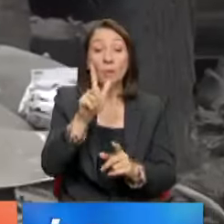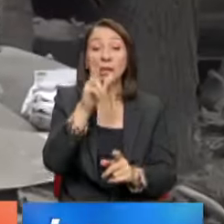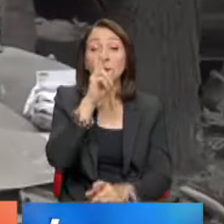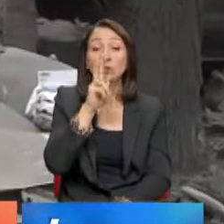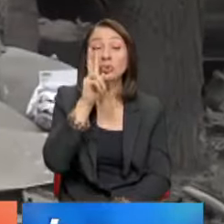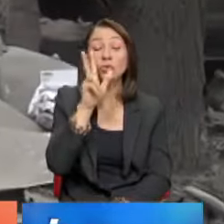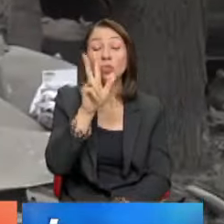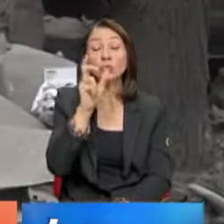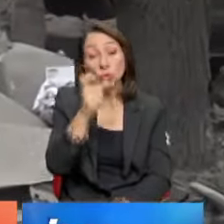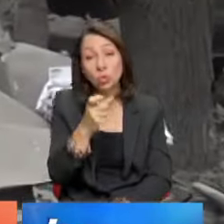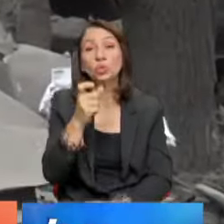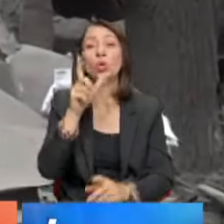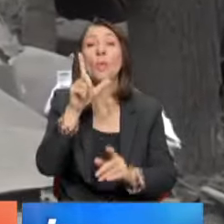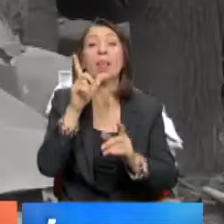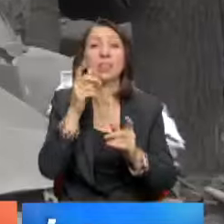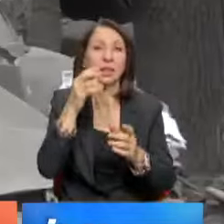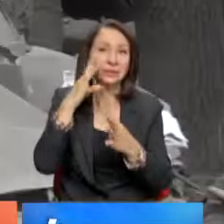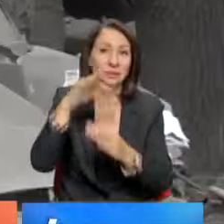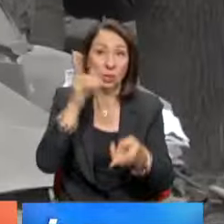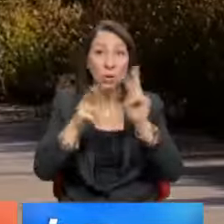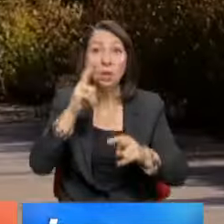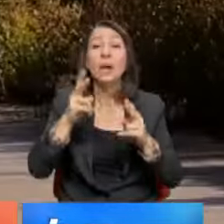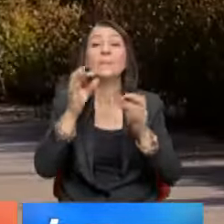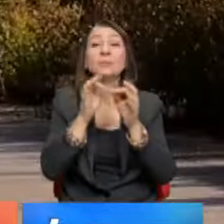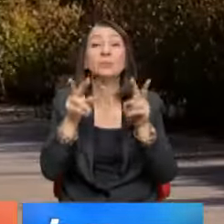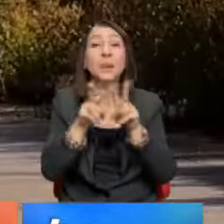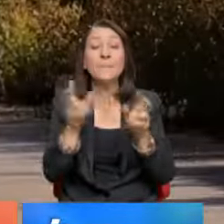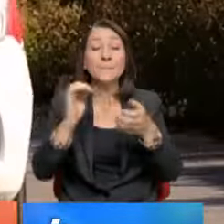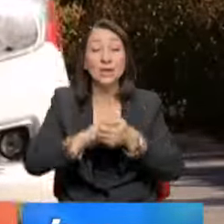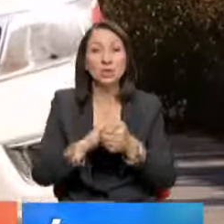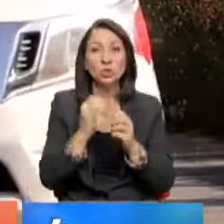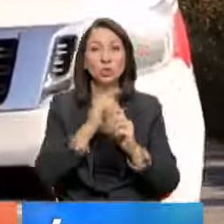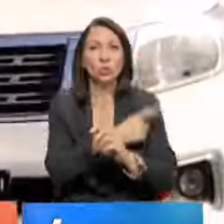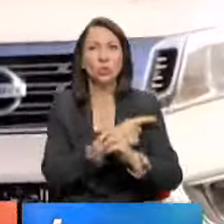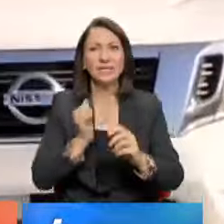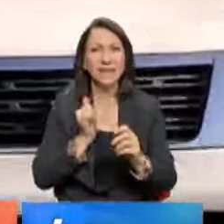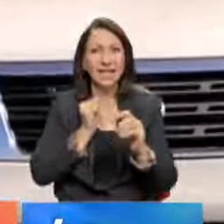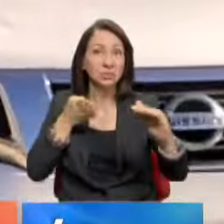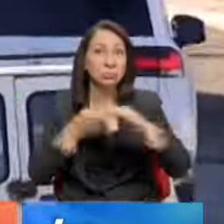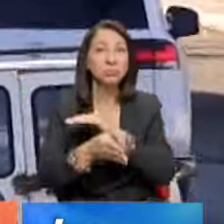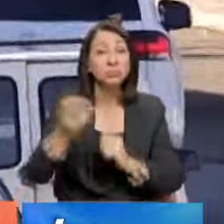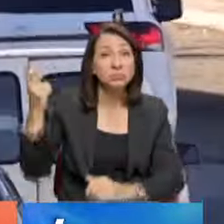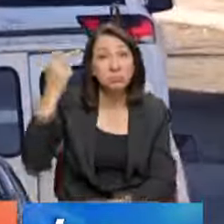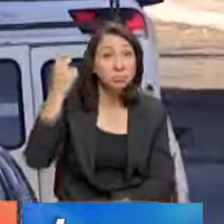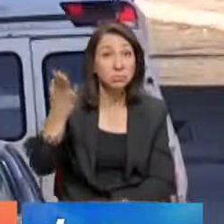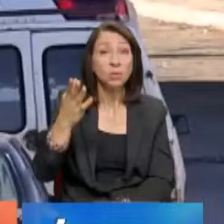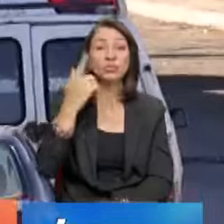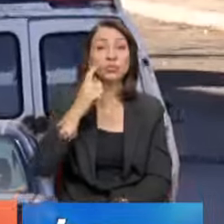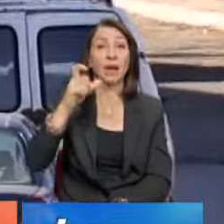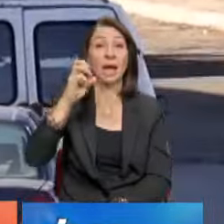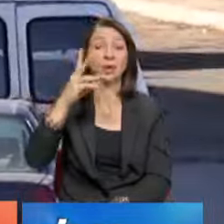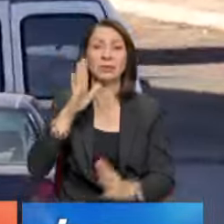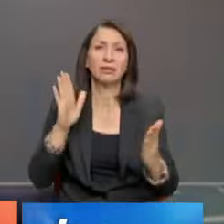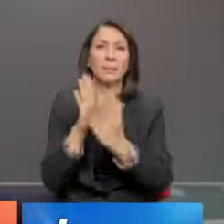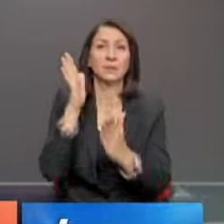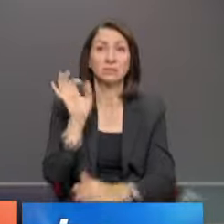2.309 Lübnanlıyı öldürdü. Katliamlarını da hız arttırdı. Birleşmiş Milletler barış gücü üstüne girecek kadar ileri gitti. Cumhurbaşkanı Erdoğan'dan tepki